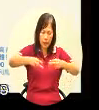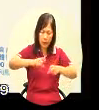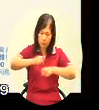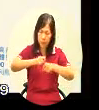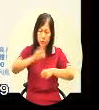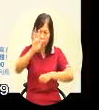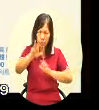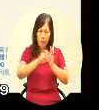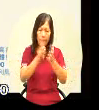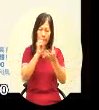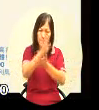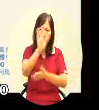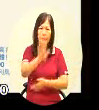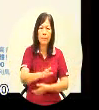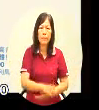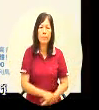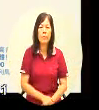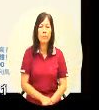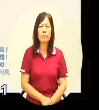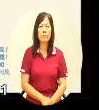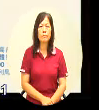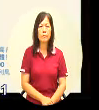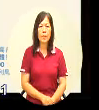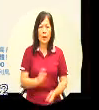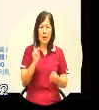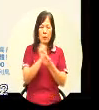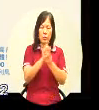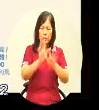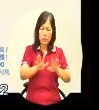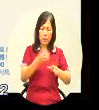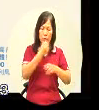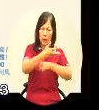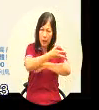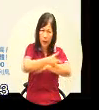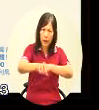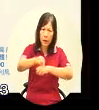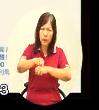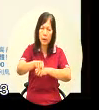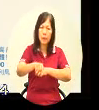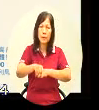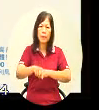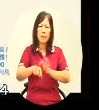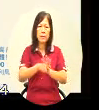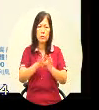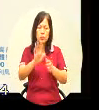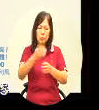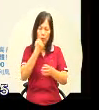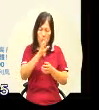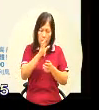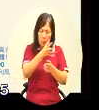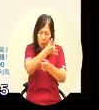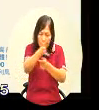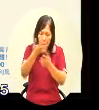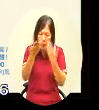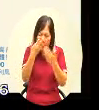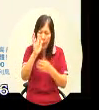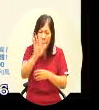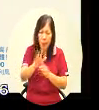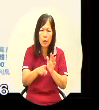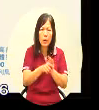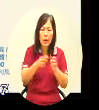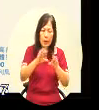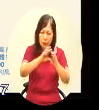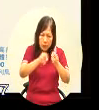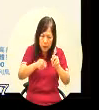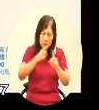划的这样的一个报告书，那也对于我们现有的海岸做了一个蛮彻底的调查，包括它的地